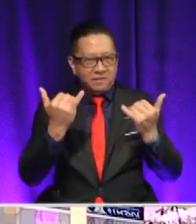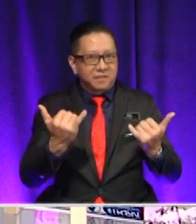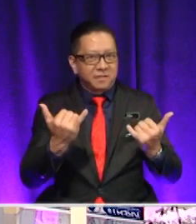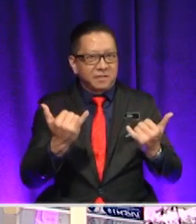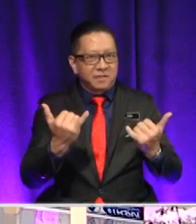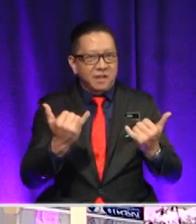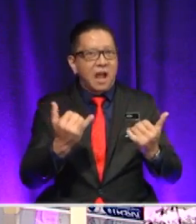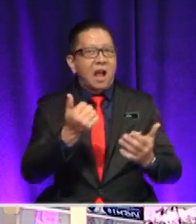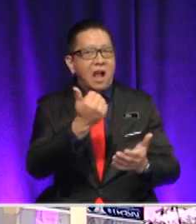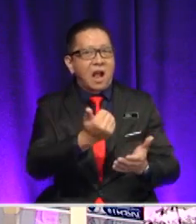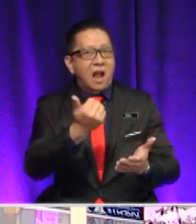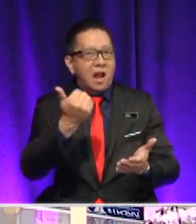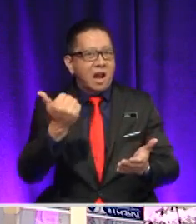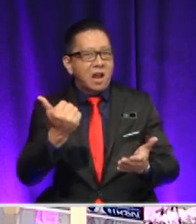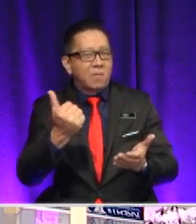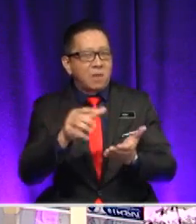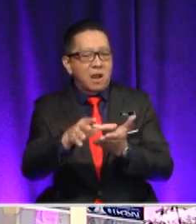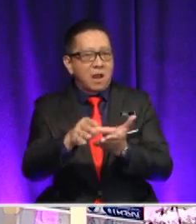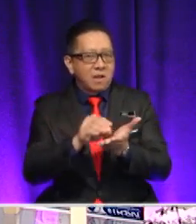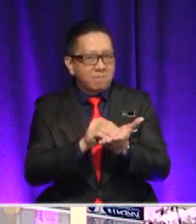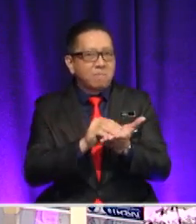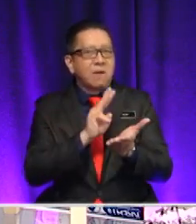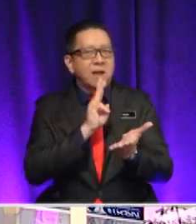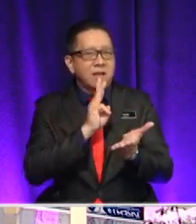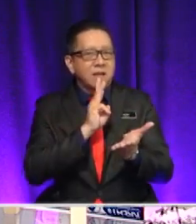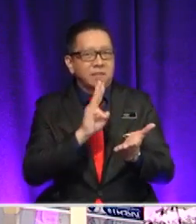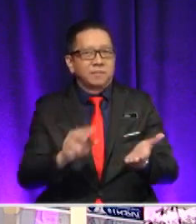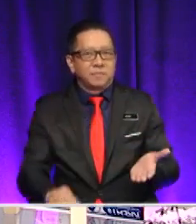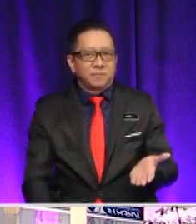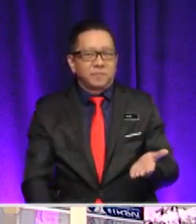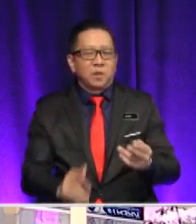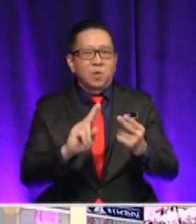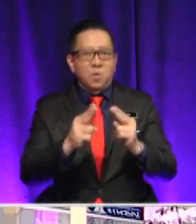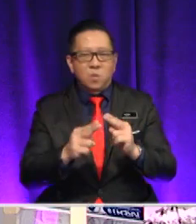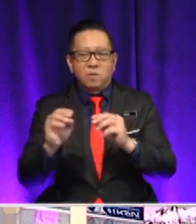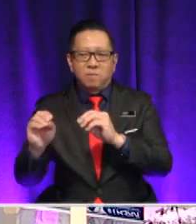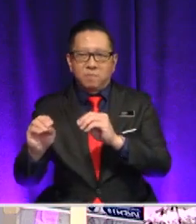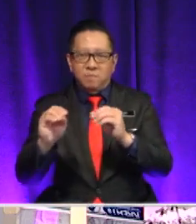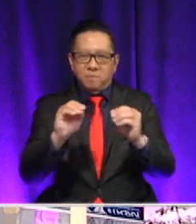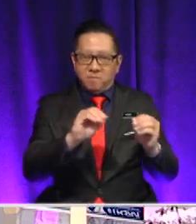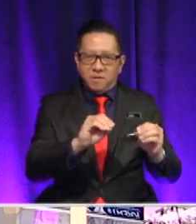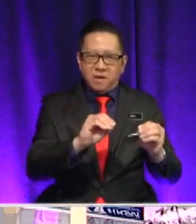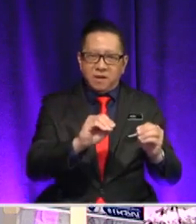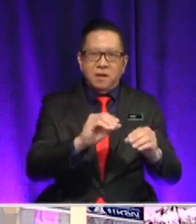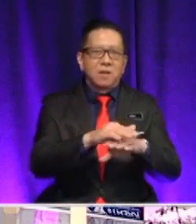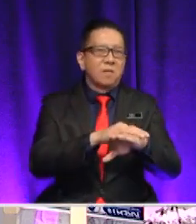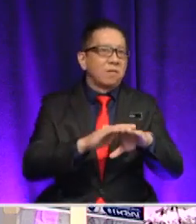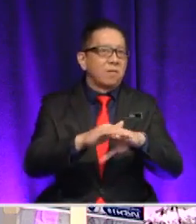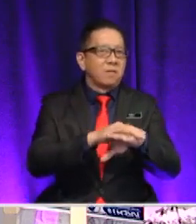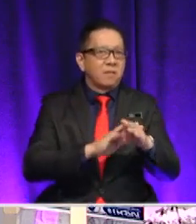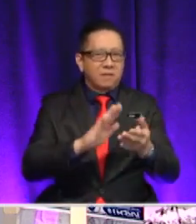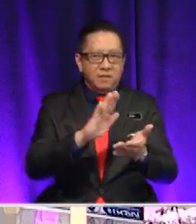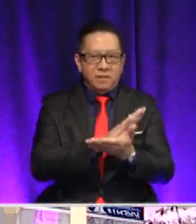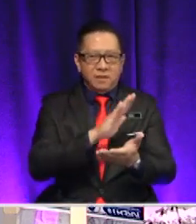alat yang boleh menyerap air sebab begitu ubah air daripada dalam bekas kepada pembukaan kertas tapi